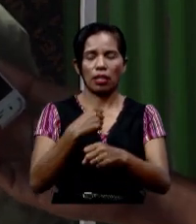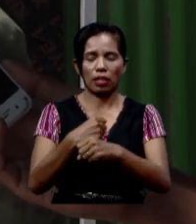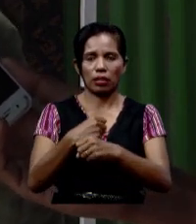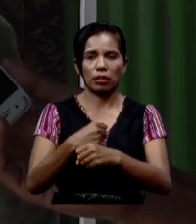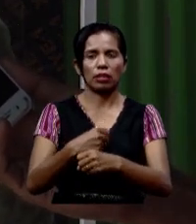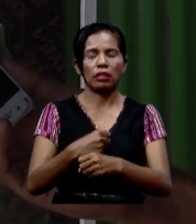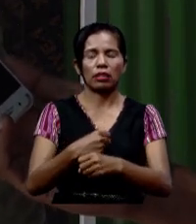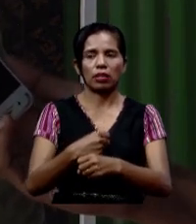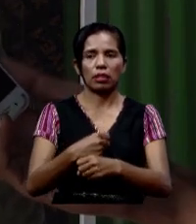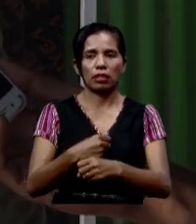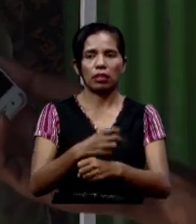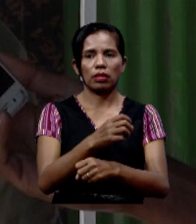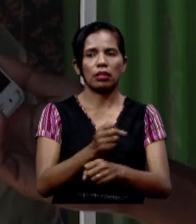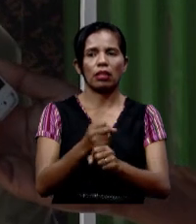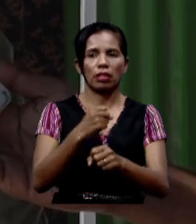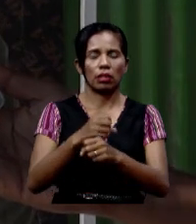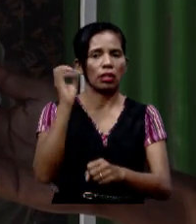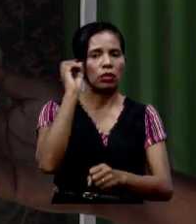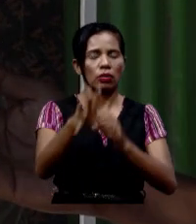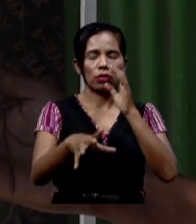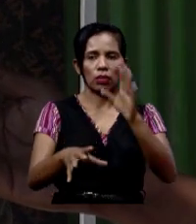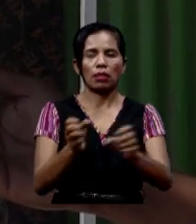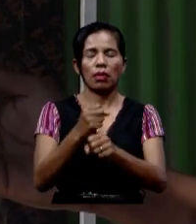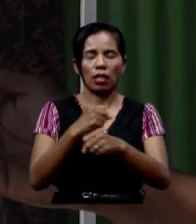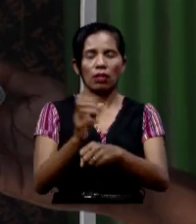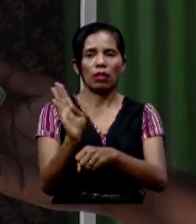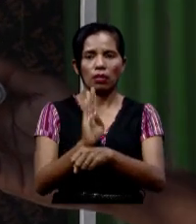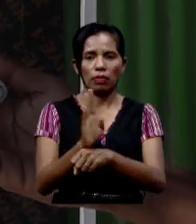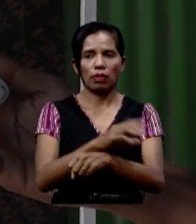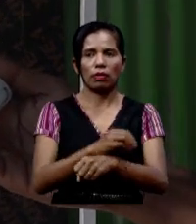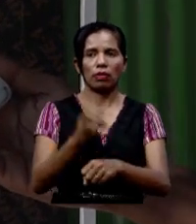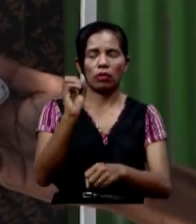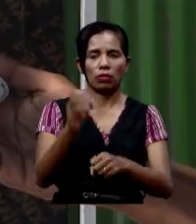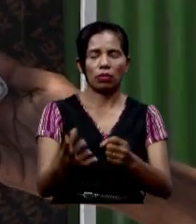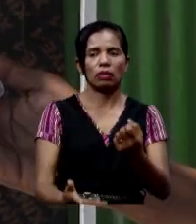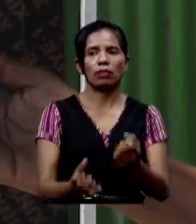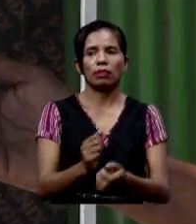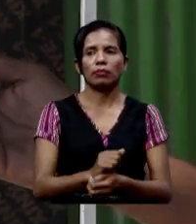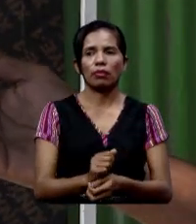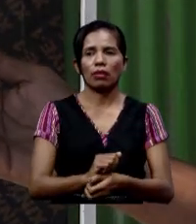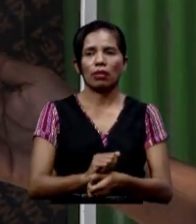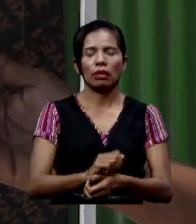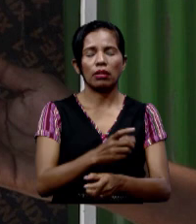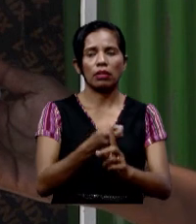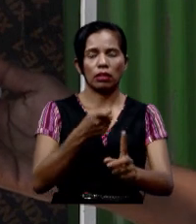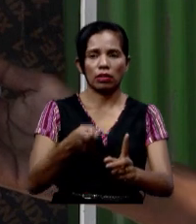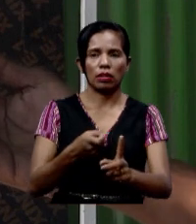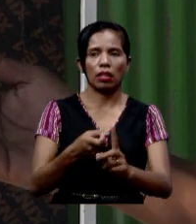pati me bisnis kafe nya ho e pati me bisnis be tunu paunya mai sira putar se tungsi